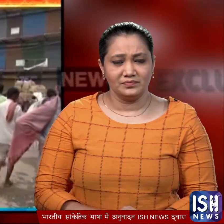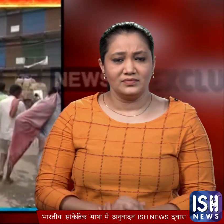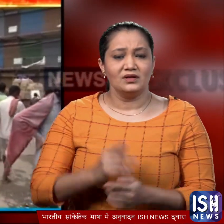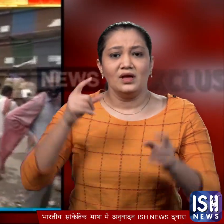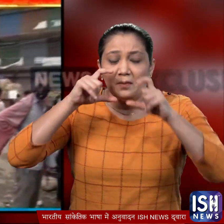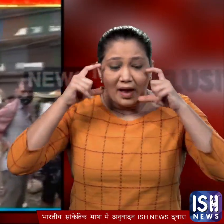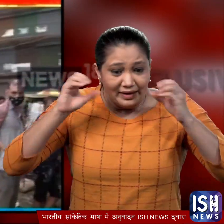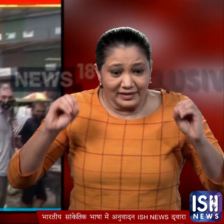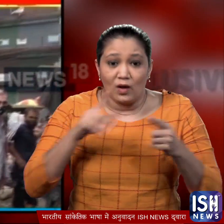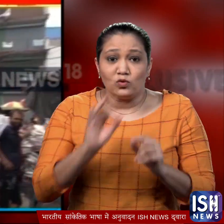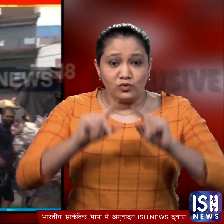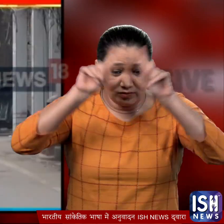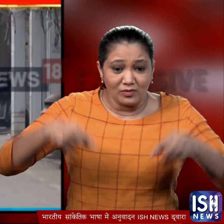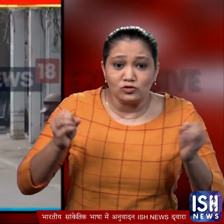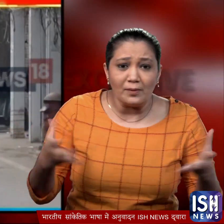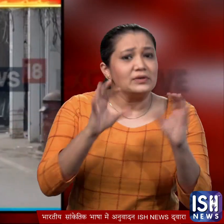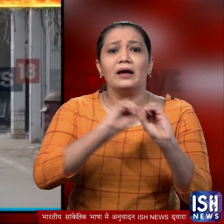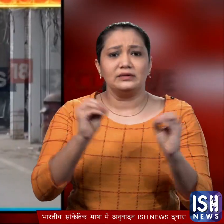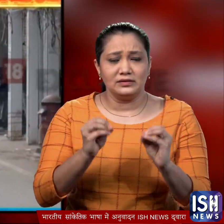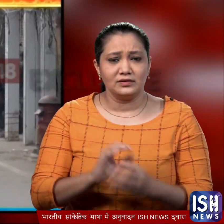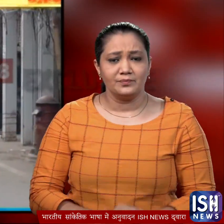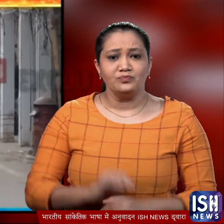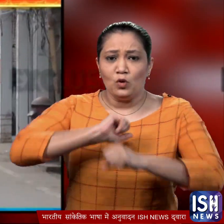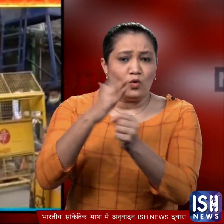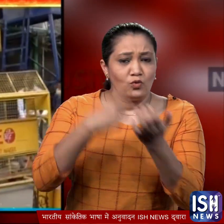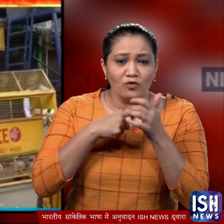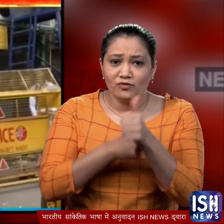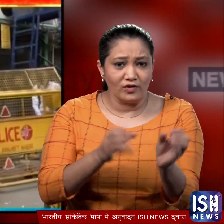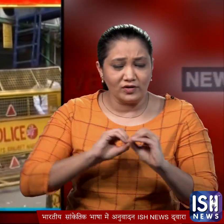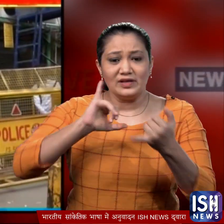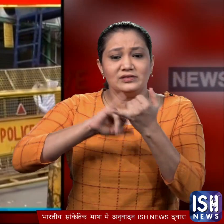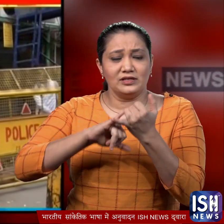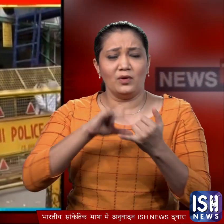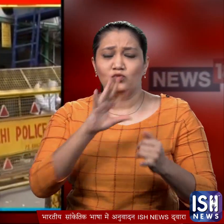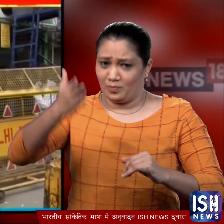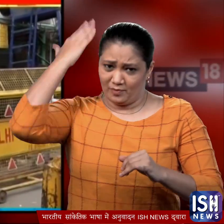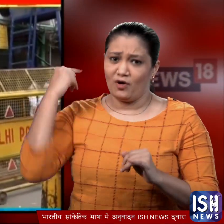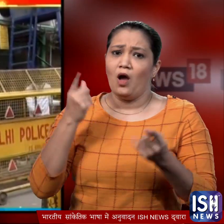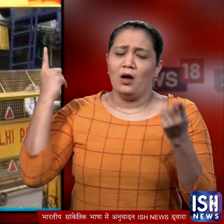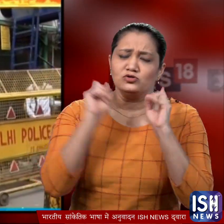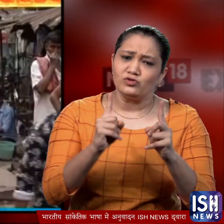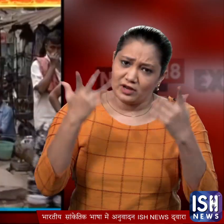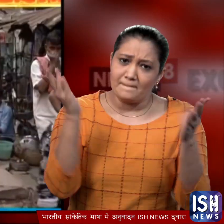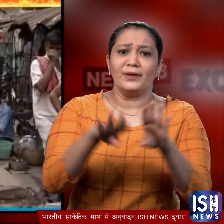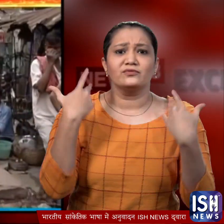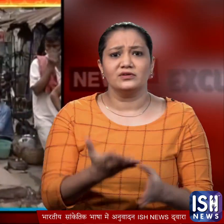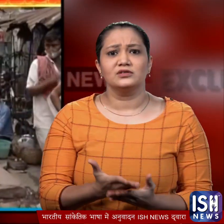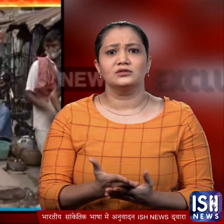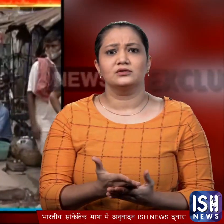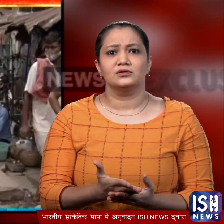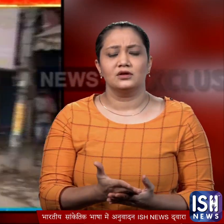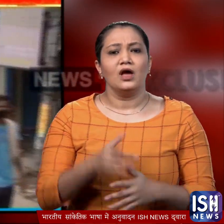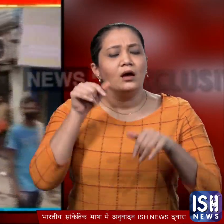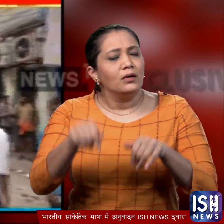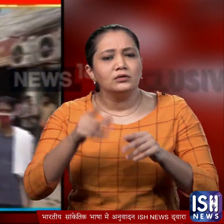जब मार्केट खुलने में अभी समय बाकी है। कोरोना नियमों को नहीं मानने के लिए दिल्ली के सदर बाजार पर कार्रवाई भी हो चुकी है। इसके